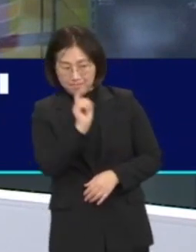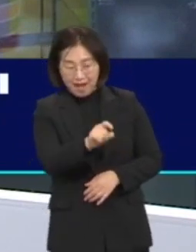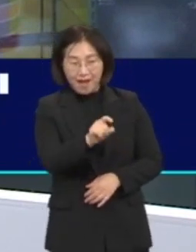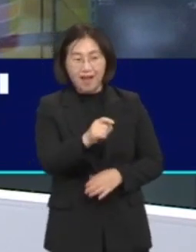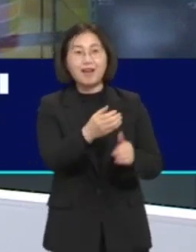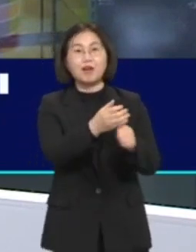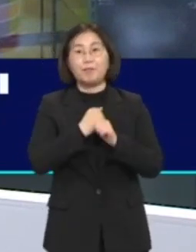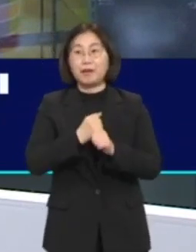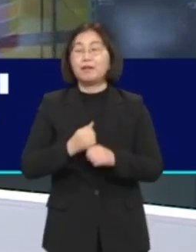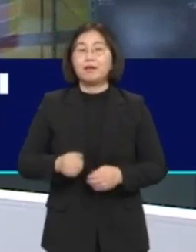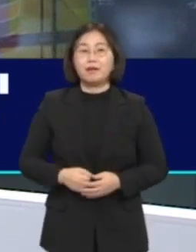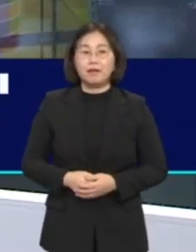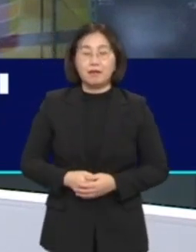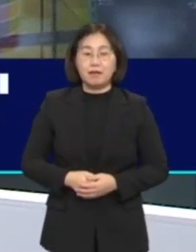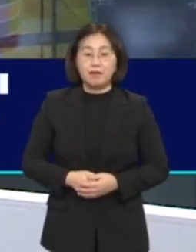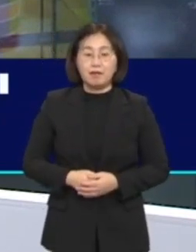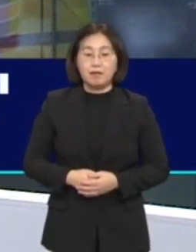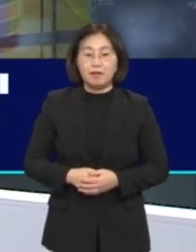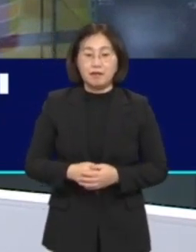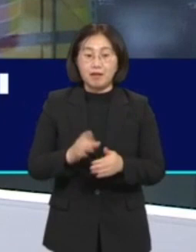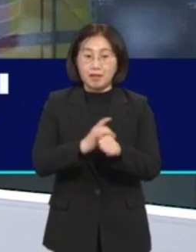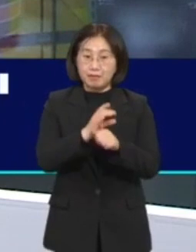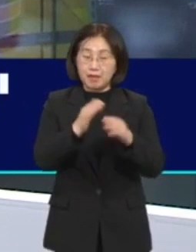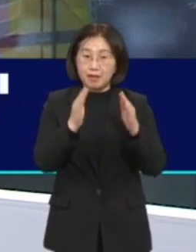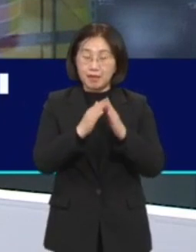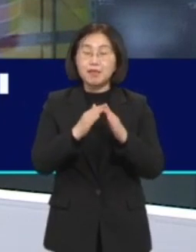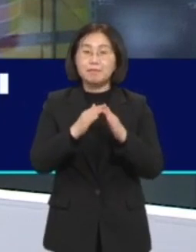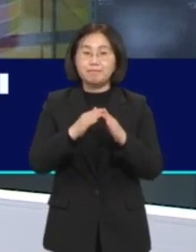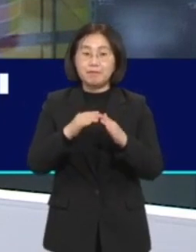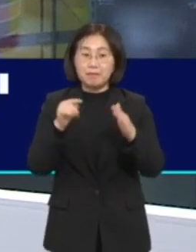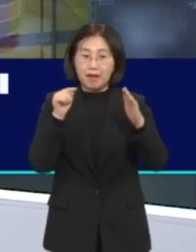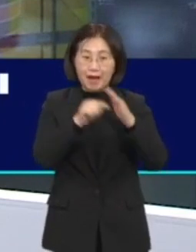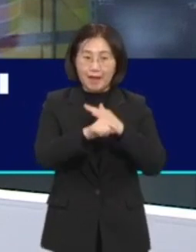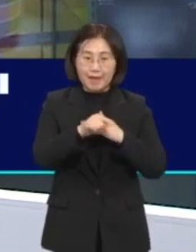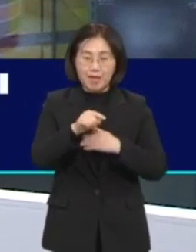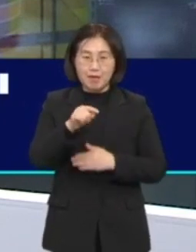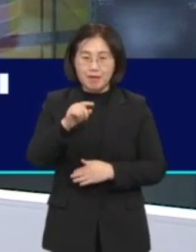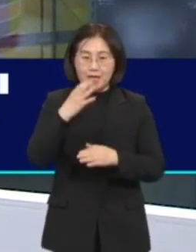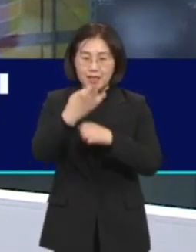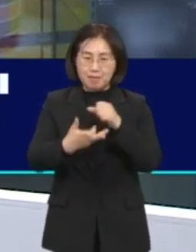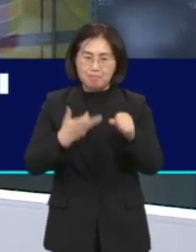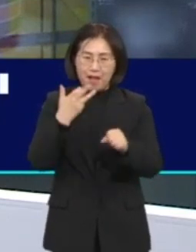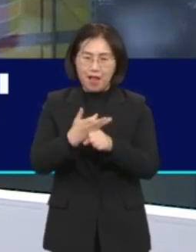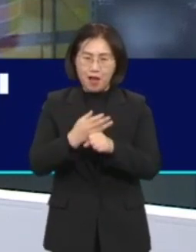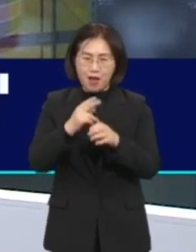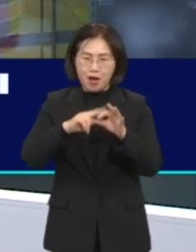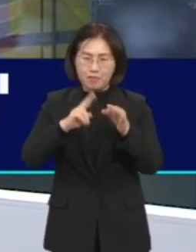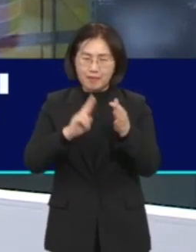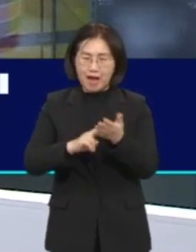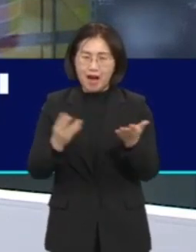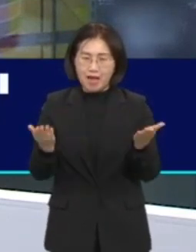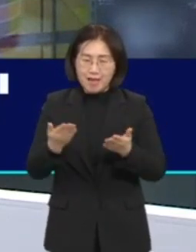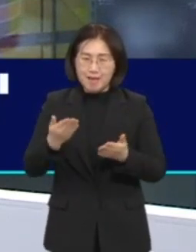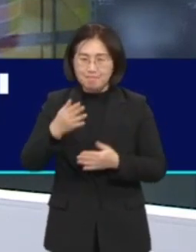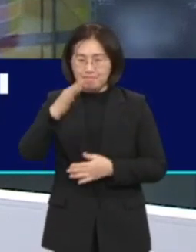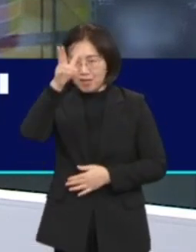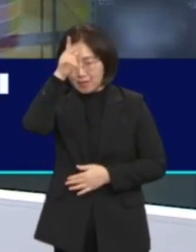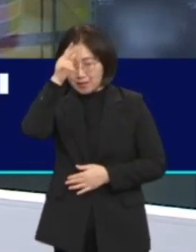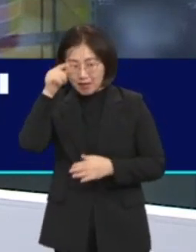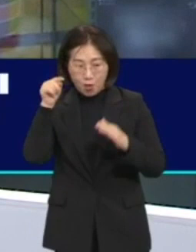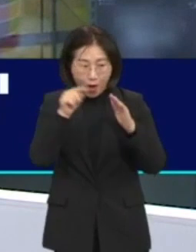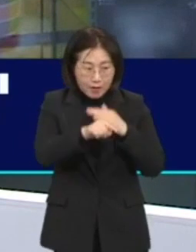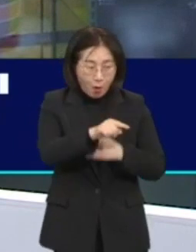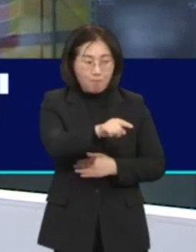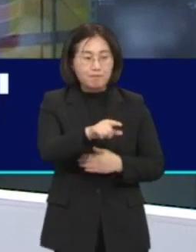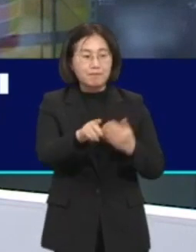현장에서 검거됐습니다. 마침 편의점을 찾았던 18년 경력의 베테랑 형사가 다른 사람의 카드인 걸 알아채 격렬한